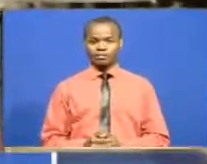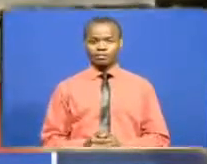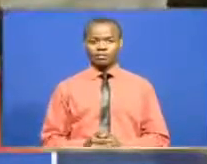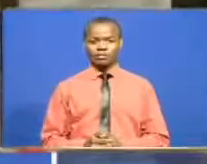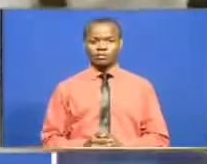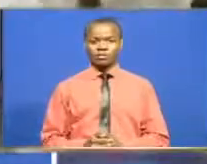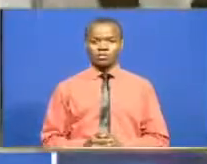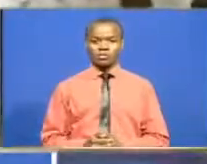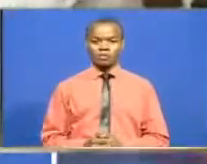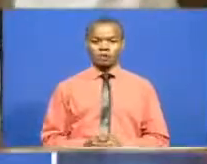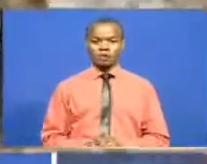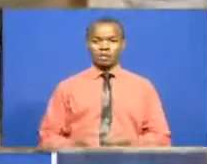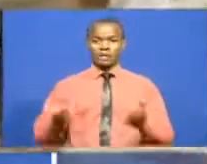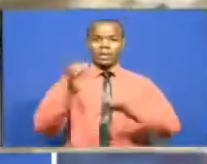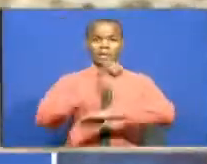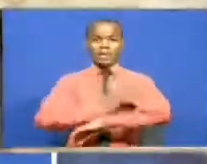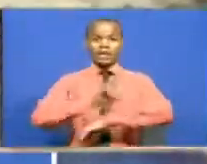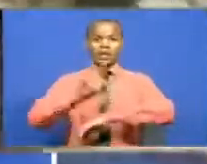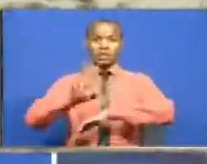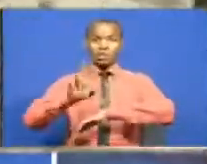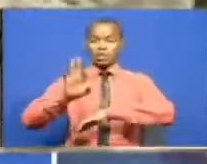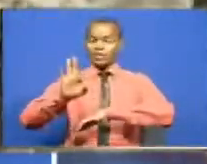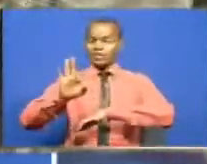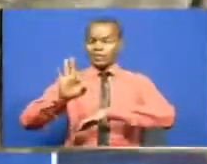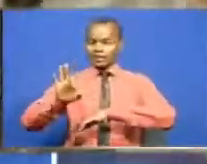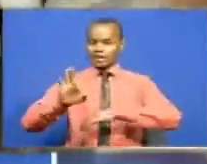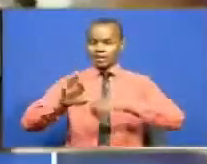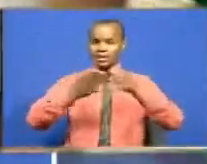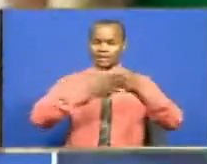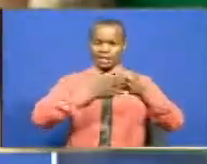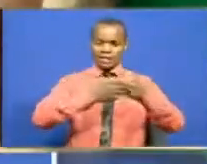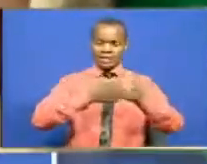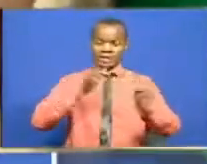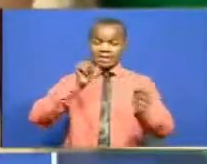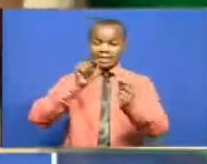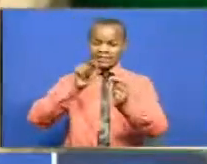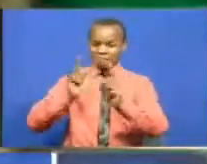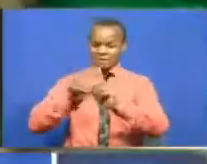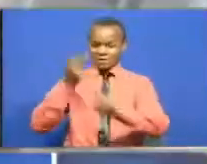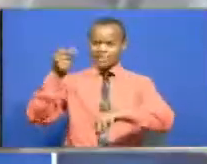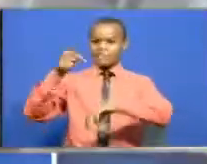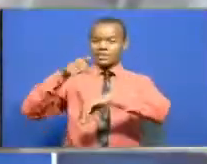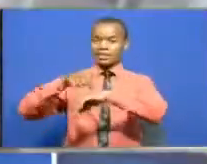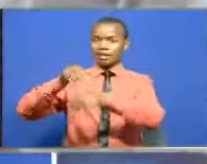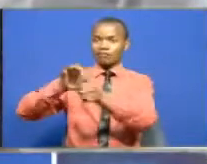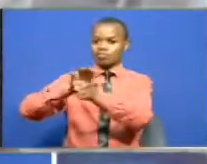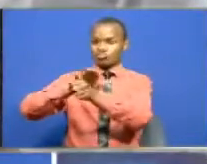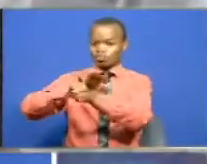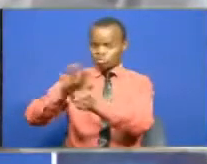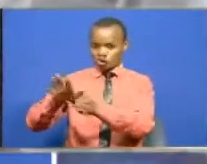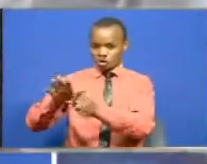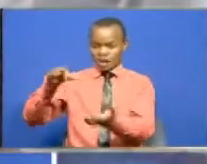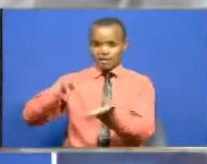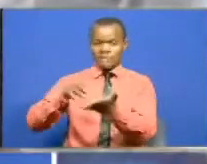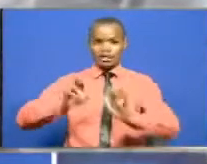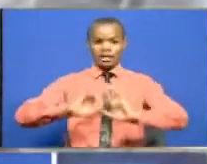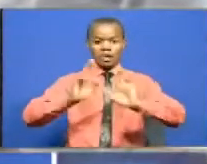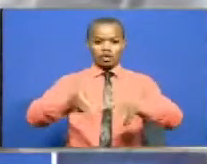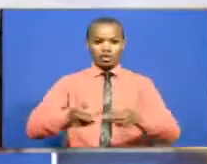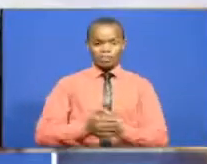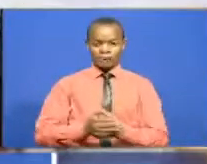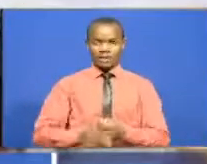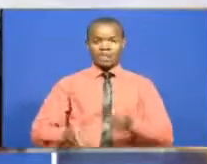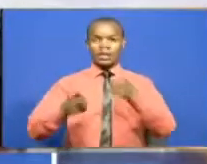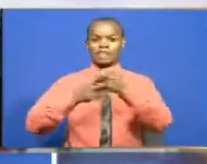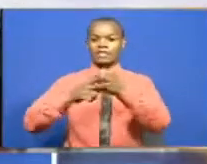Siku ya 239 tangu kisa cha kwanza cha maambukizi ya virusi vya corona kuripotiwa humu nchini, watu